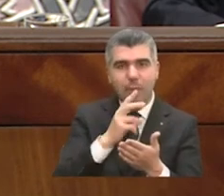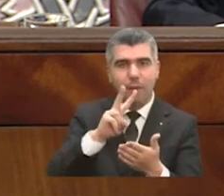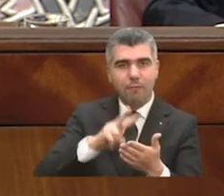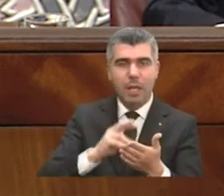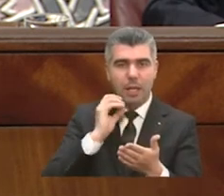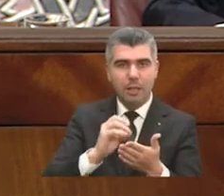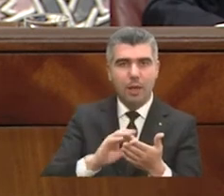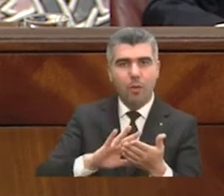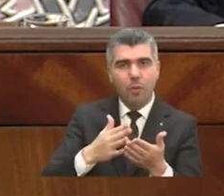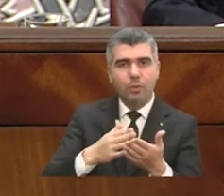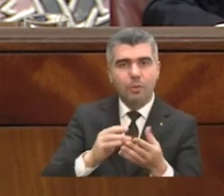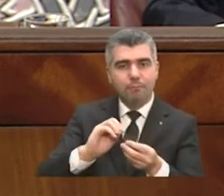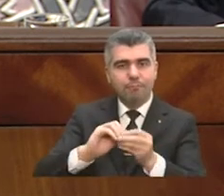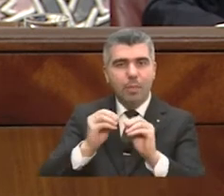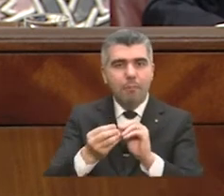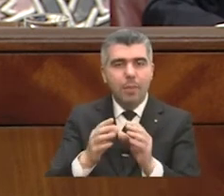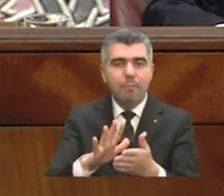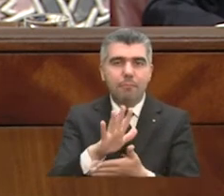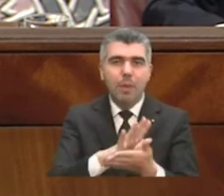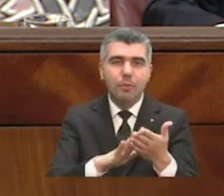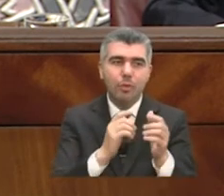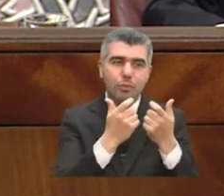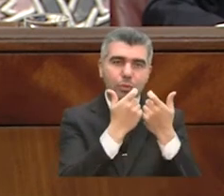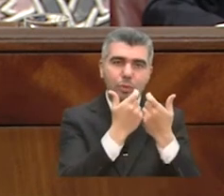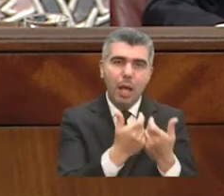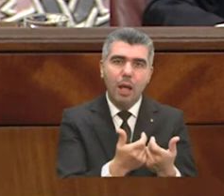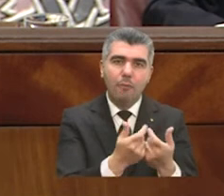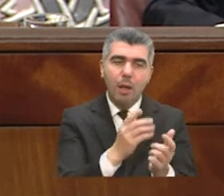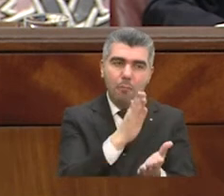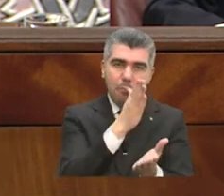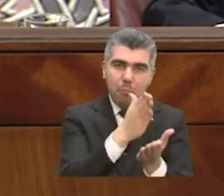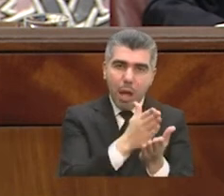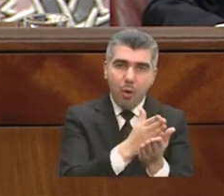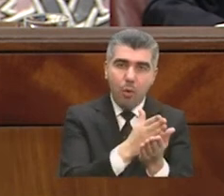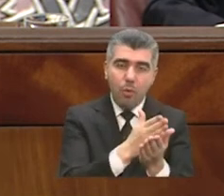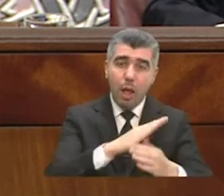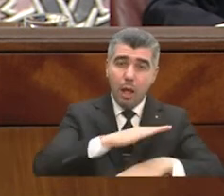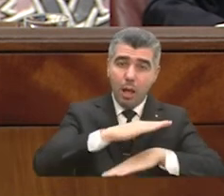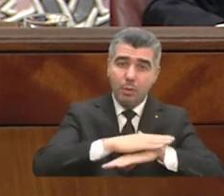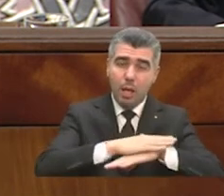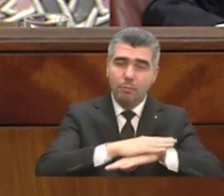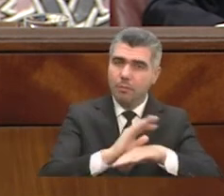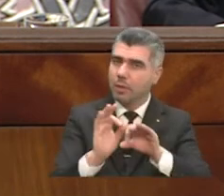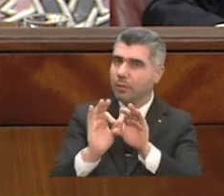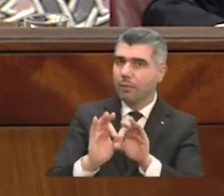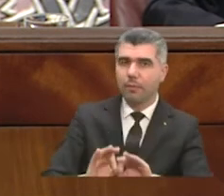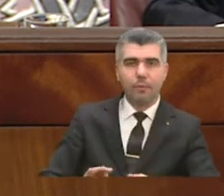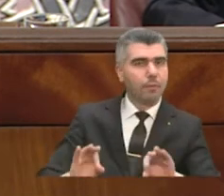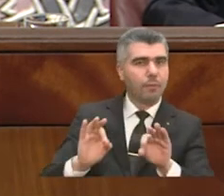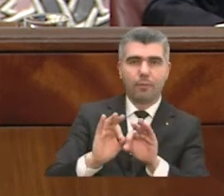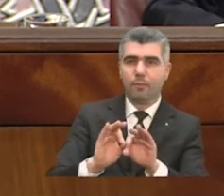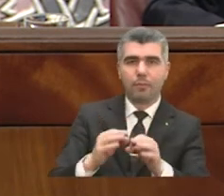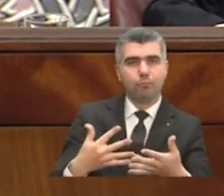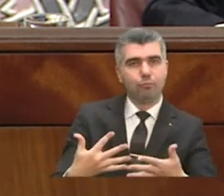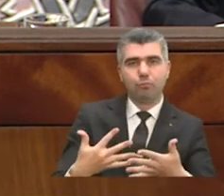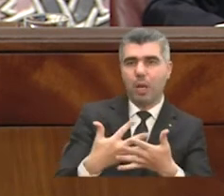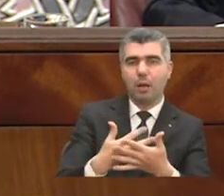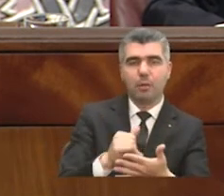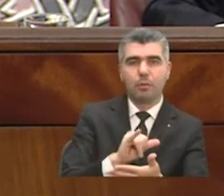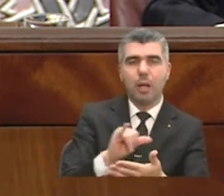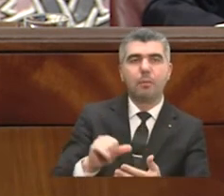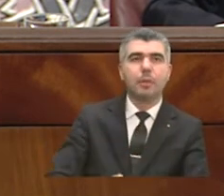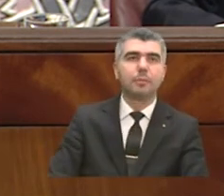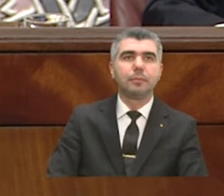Donc, nous sommes vraiment désolés et déçus de cet agissement qui